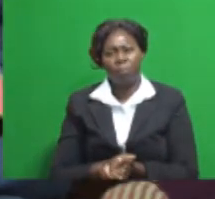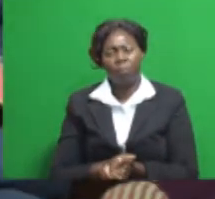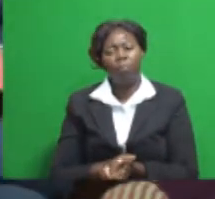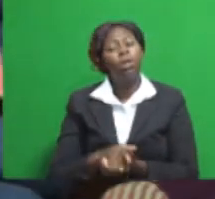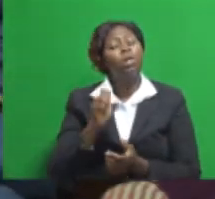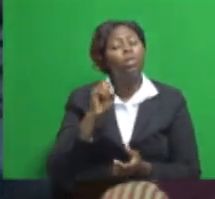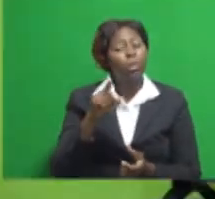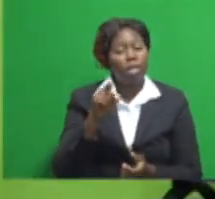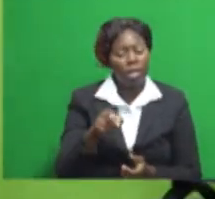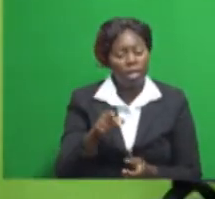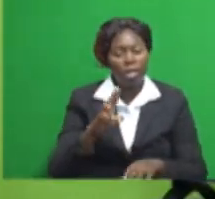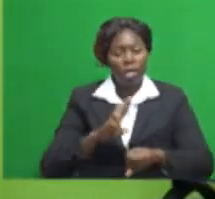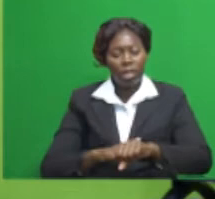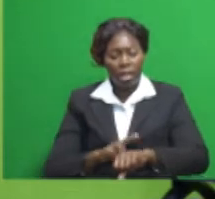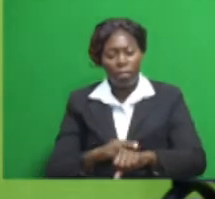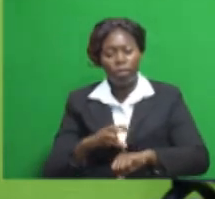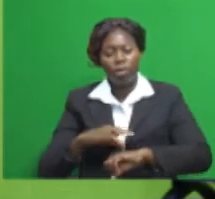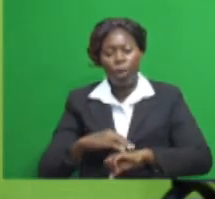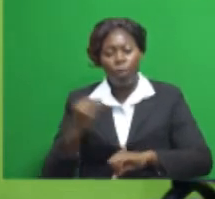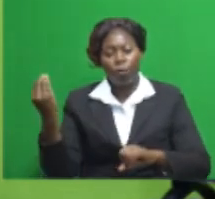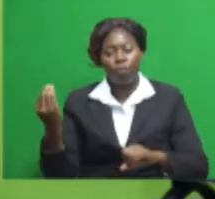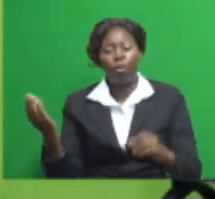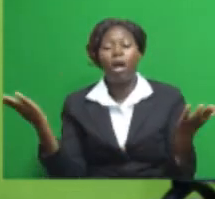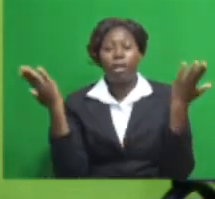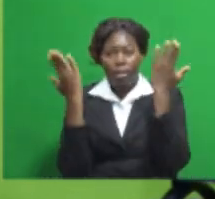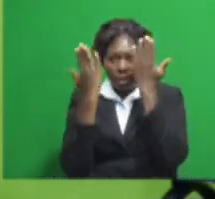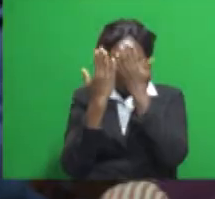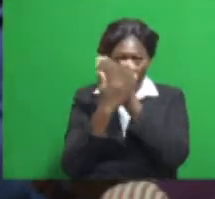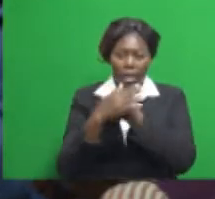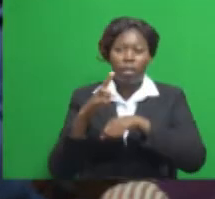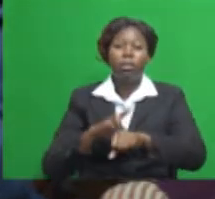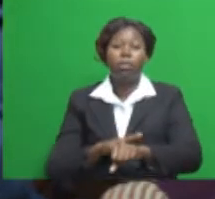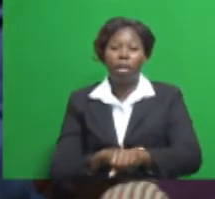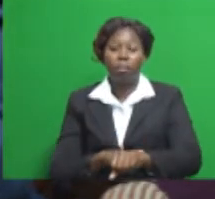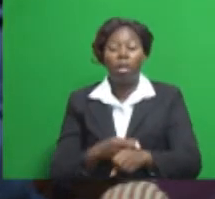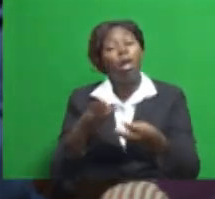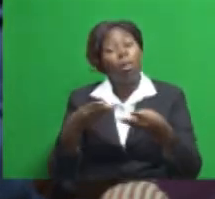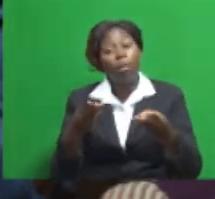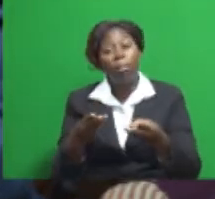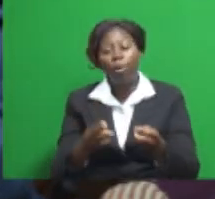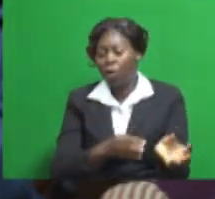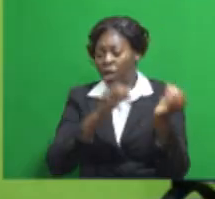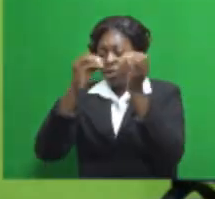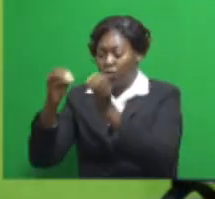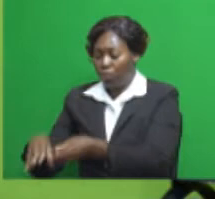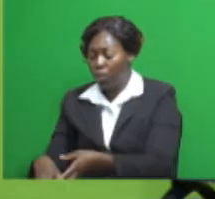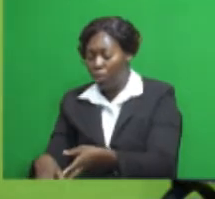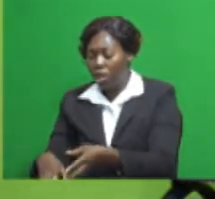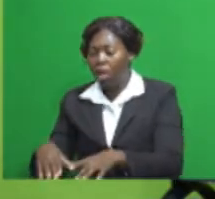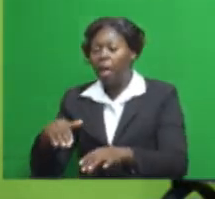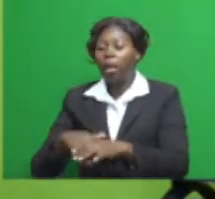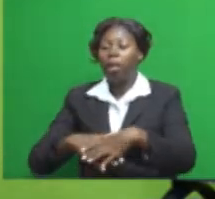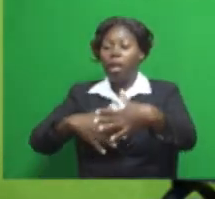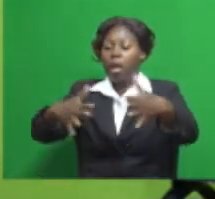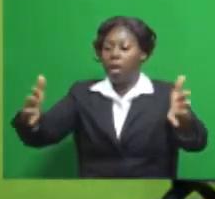ages vanhu vaiendeswa kumastadium anenge aine malions dzisina kufidwa mhuka